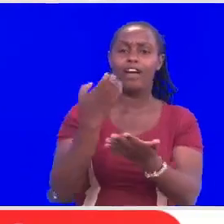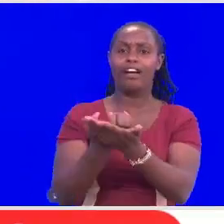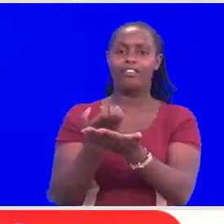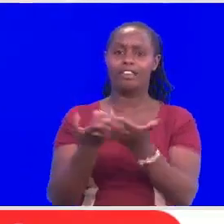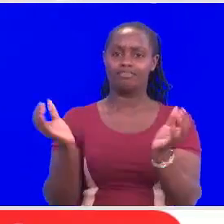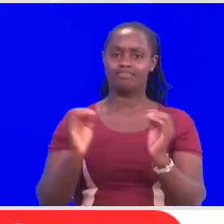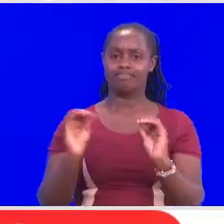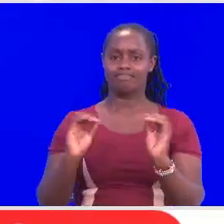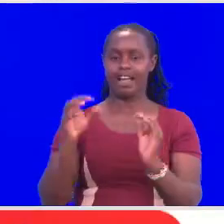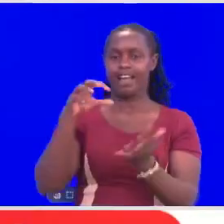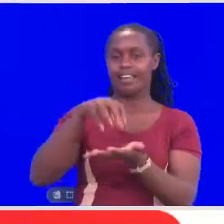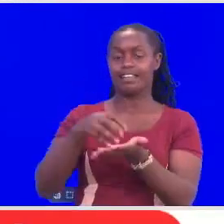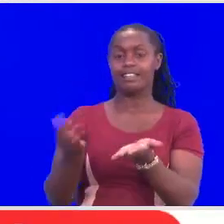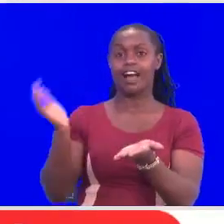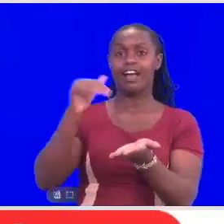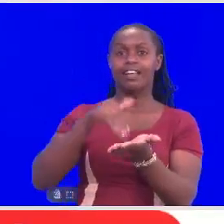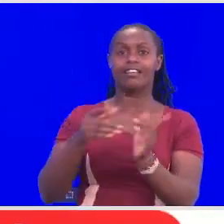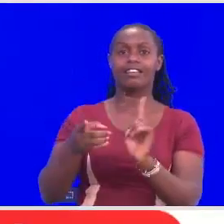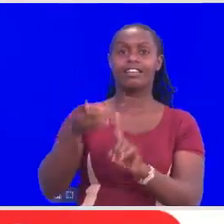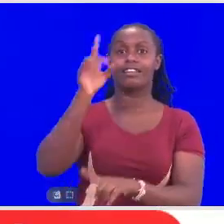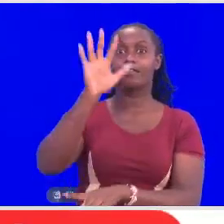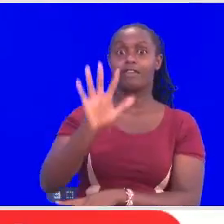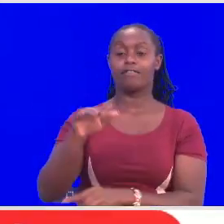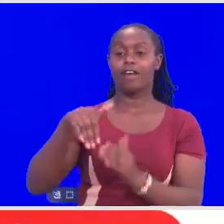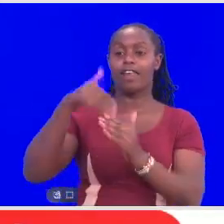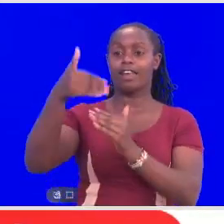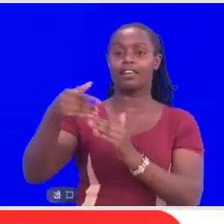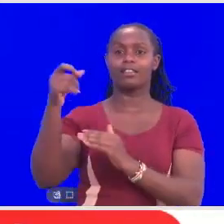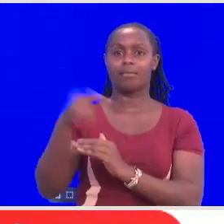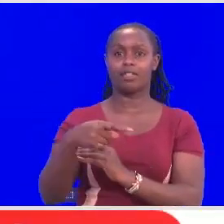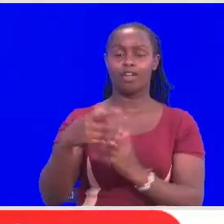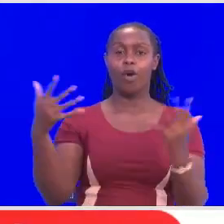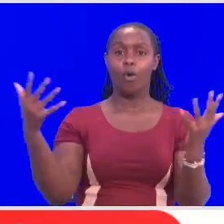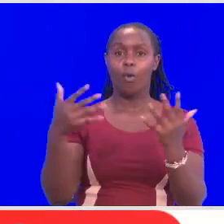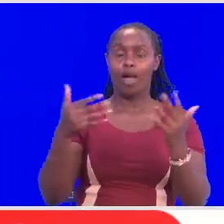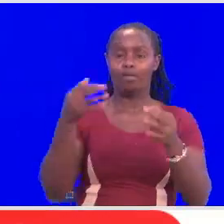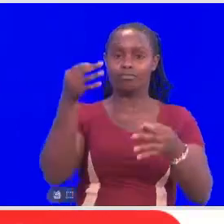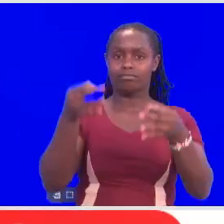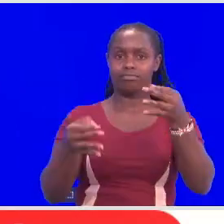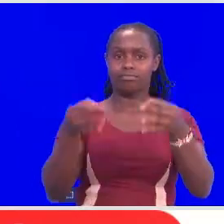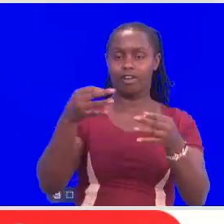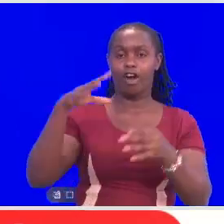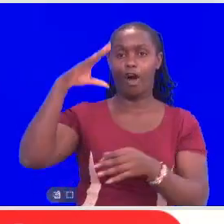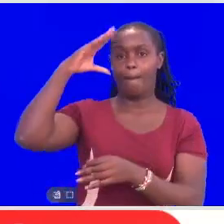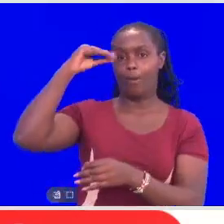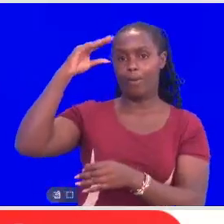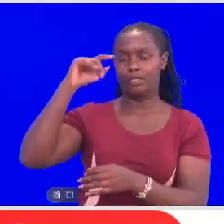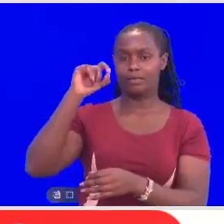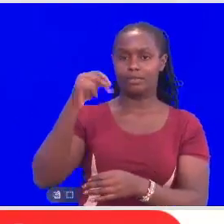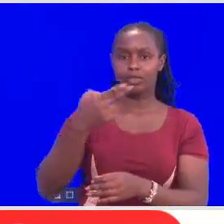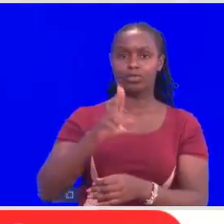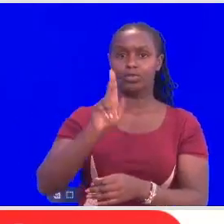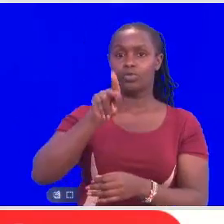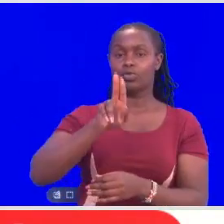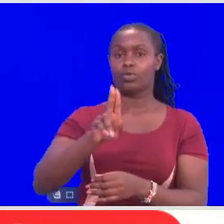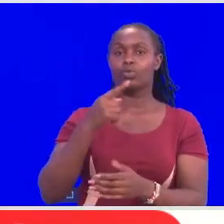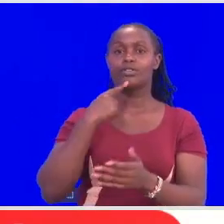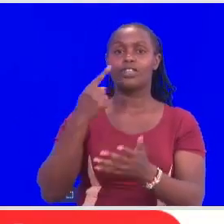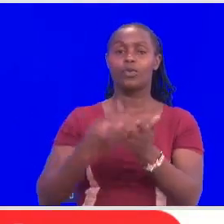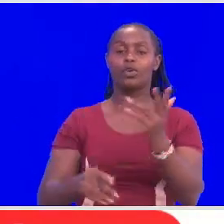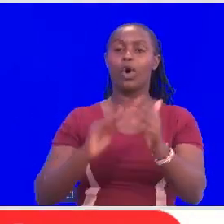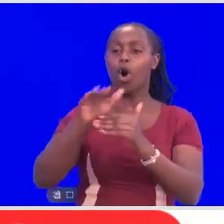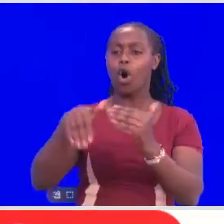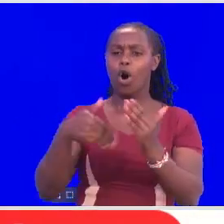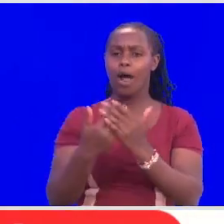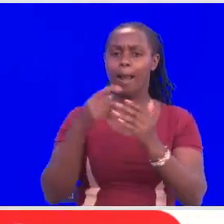hiyo itasikilizwa tena tarehe 5 mwezi ujao, ambapo hakimu mkuu wa mahakama ya Mombasa Alex Idhuku ameamuru washukiwa